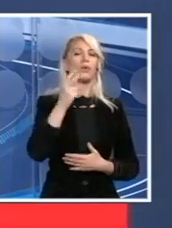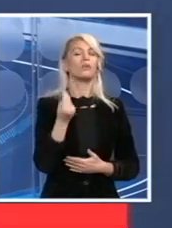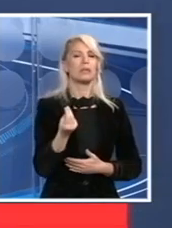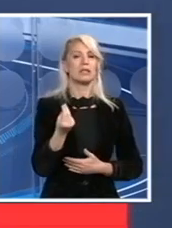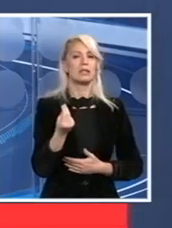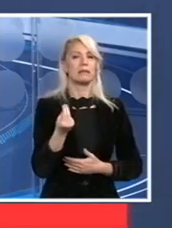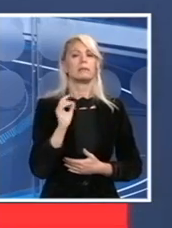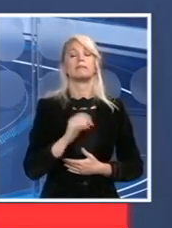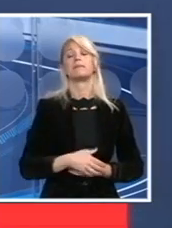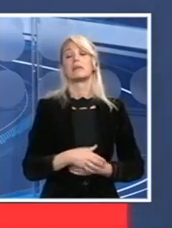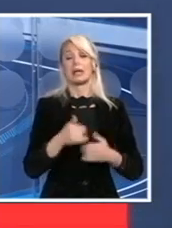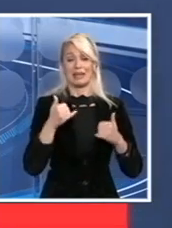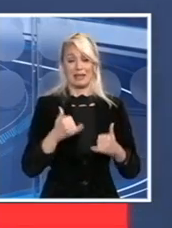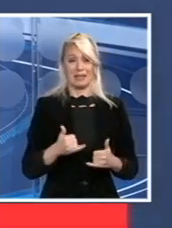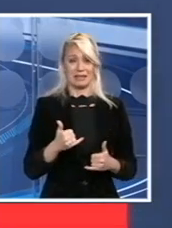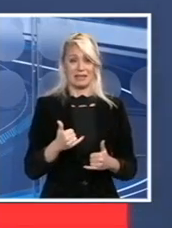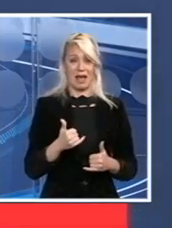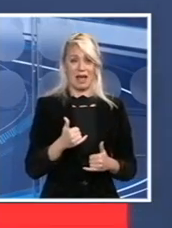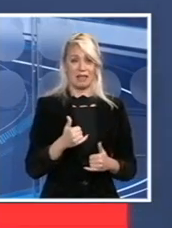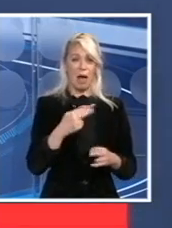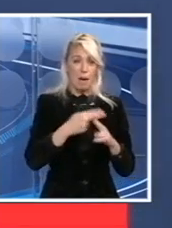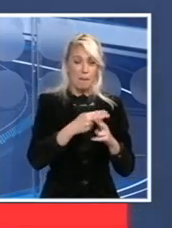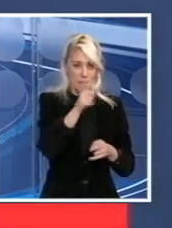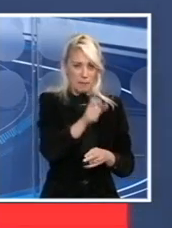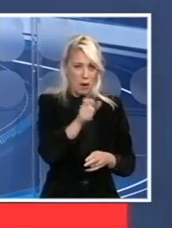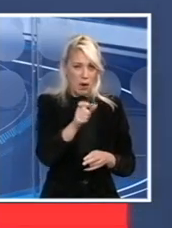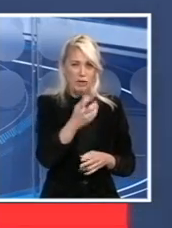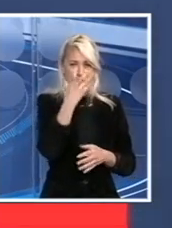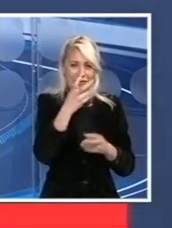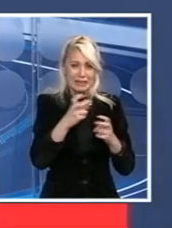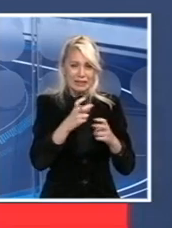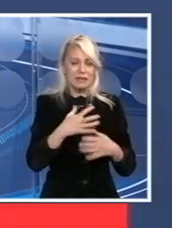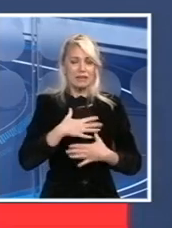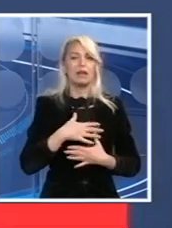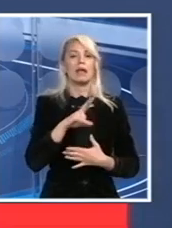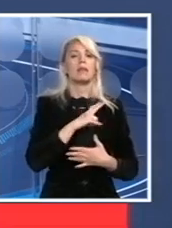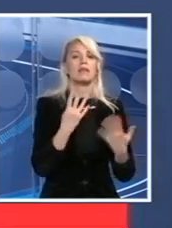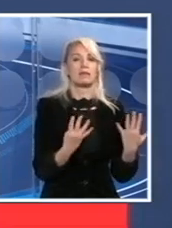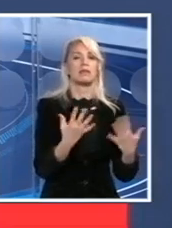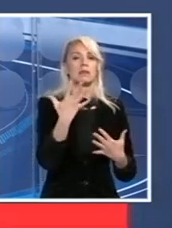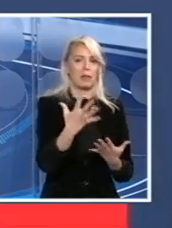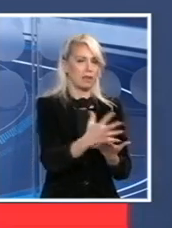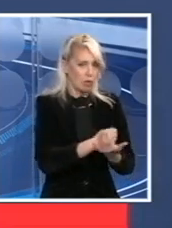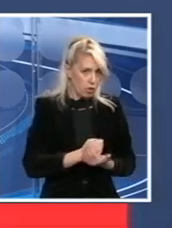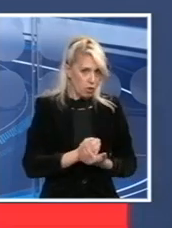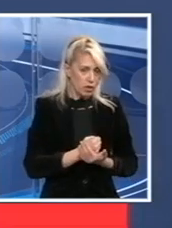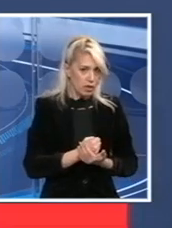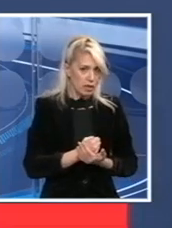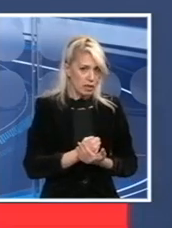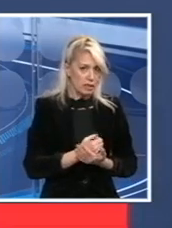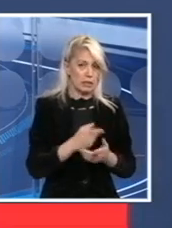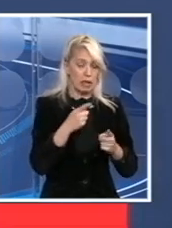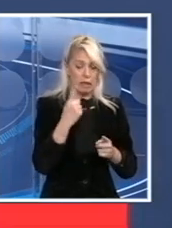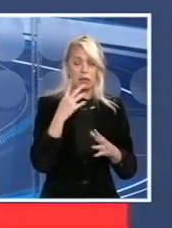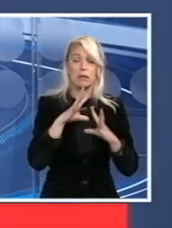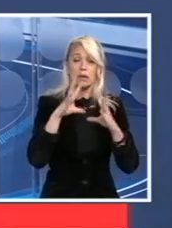broj osoba koji se trenutno nalaze na mehaničkoj ventilaciji je 95 i sada na osnovu